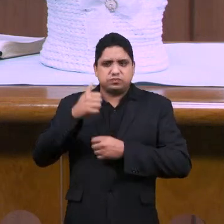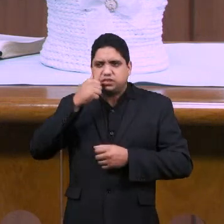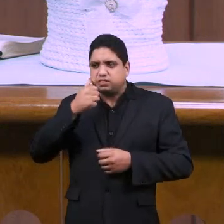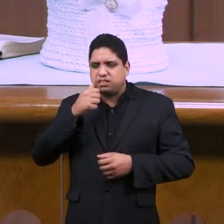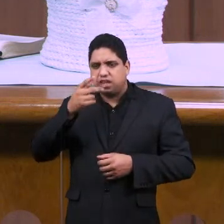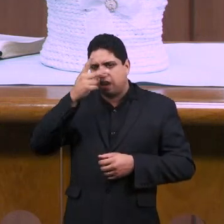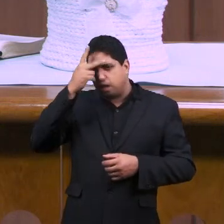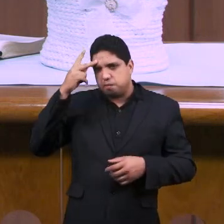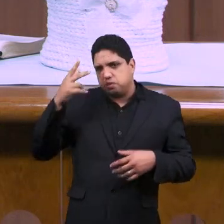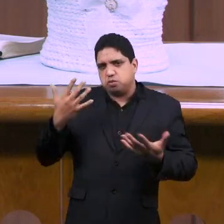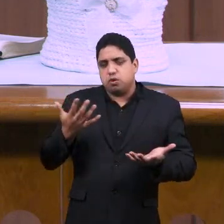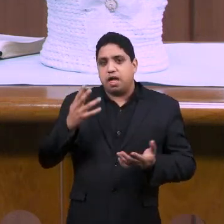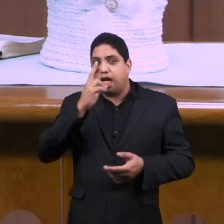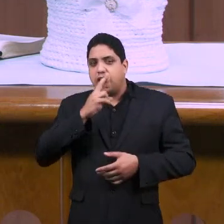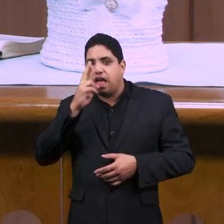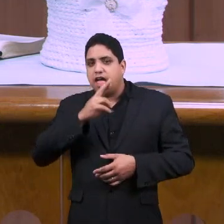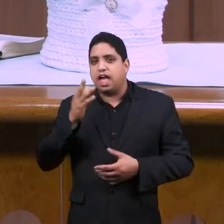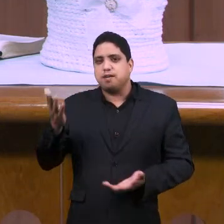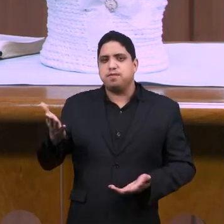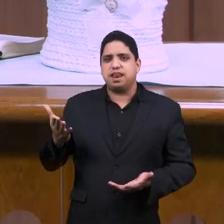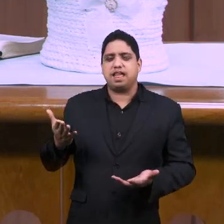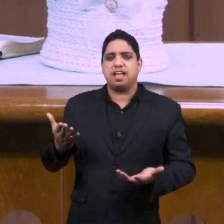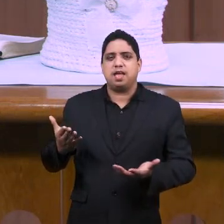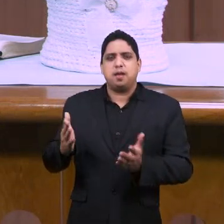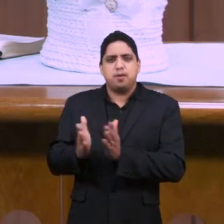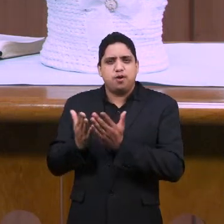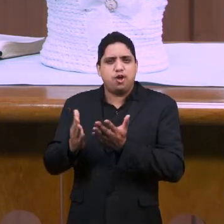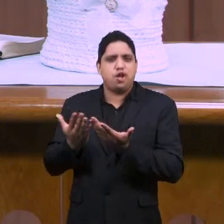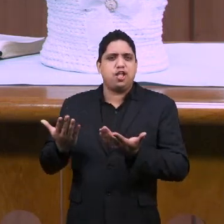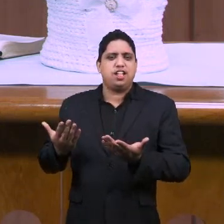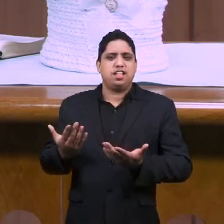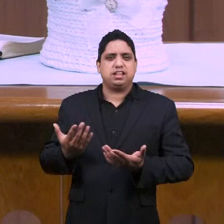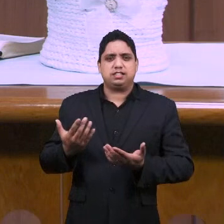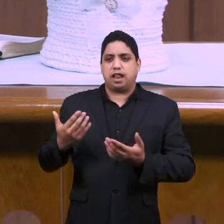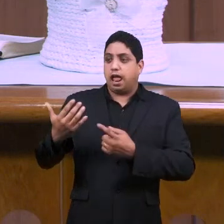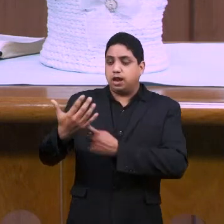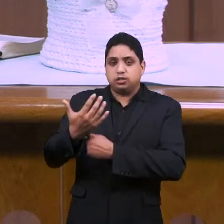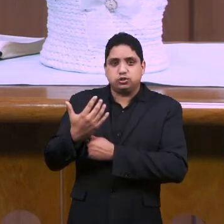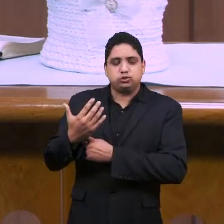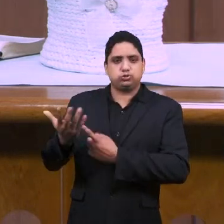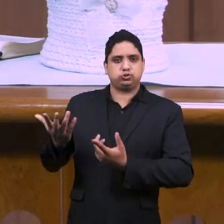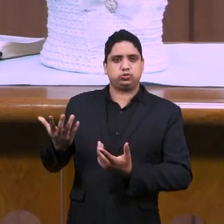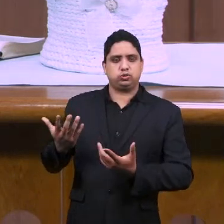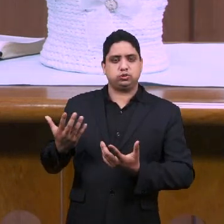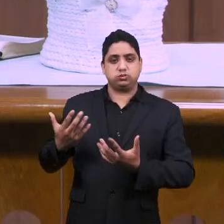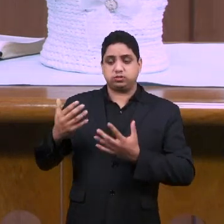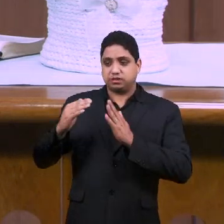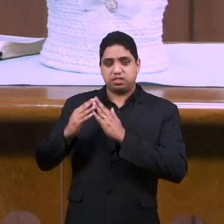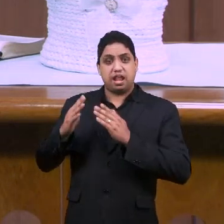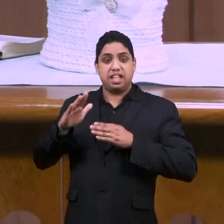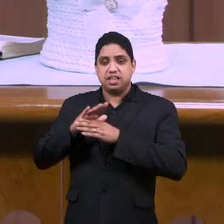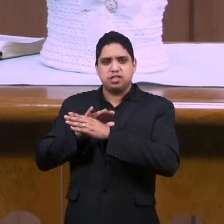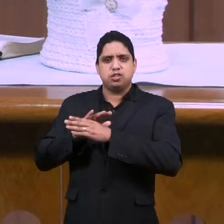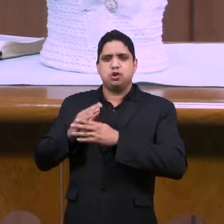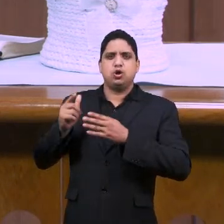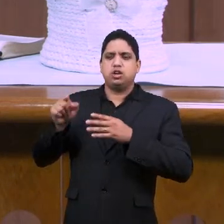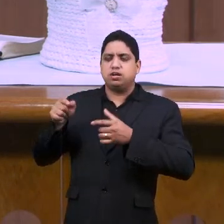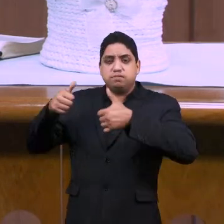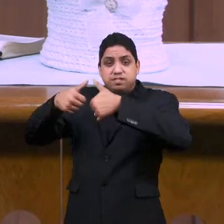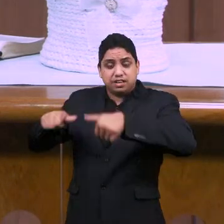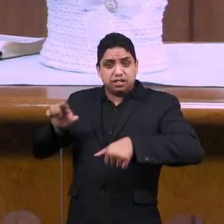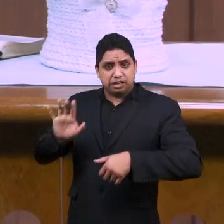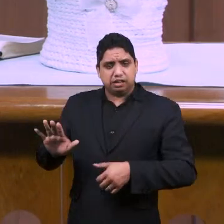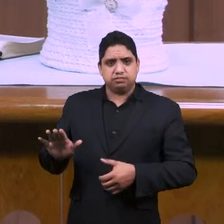préservé cette Rahab qui est là et sa famille. Elle nous a reçus, elle nous a reçus. Ceux